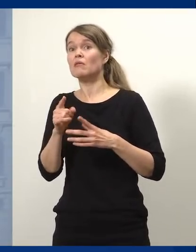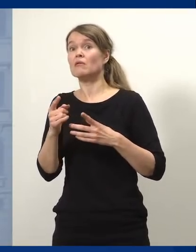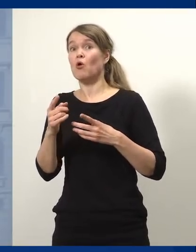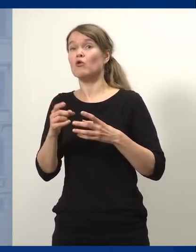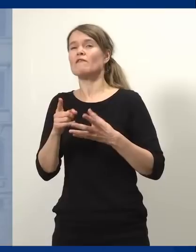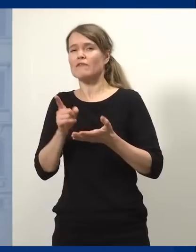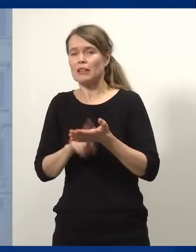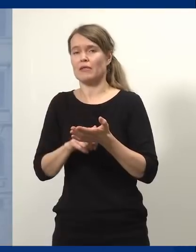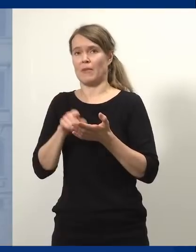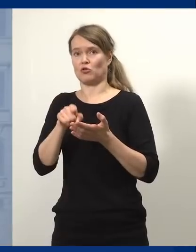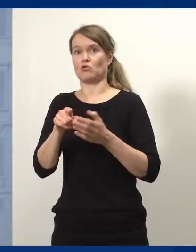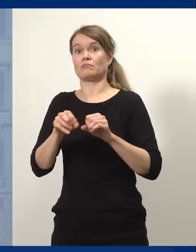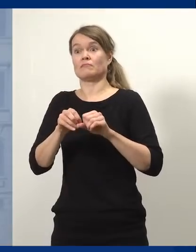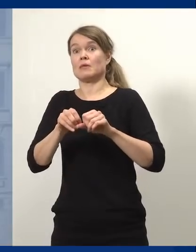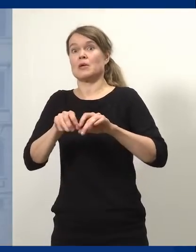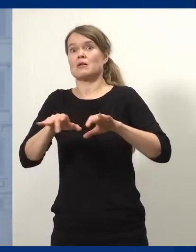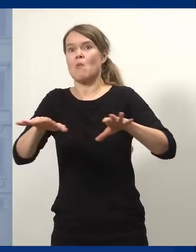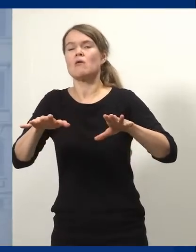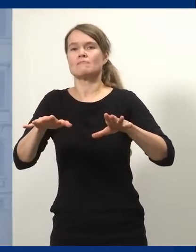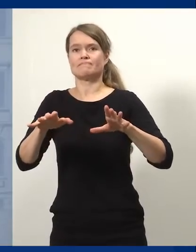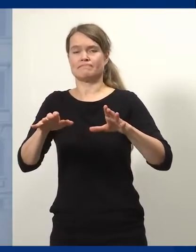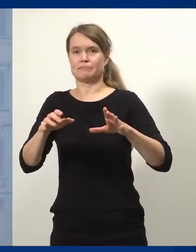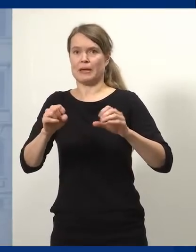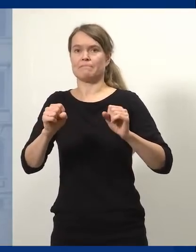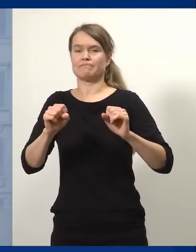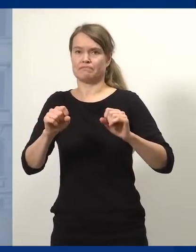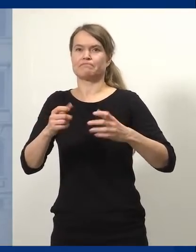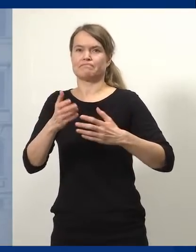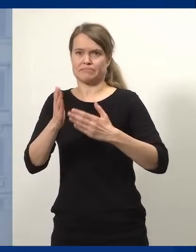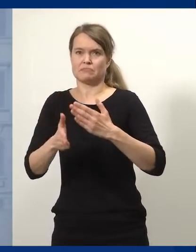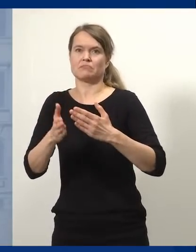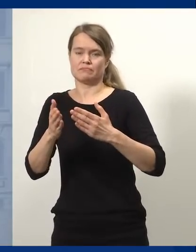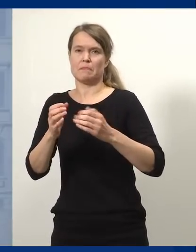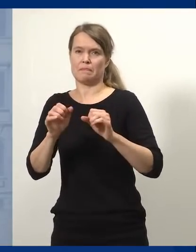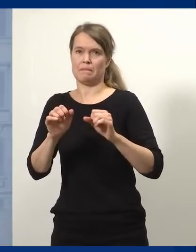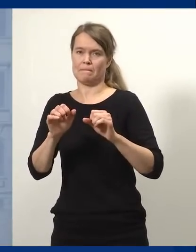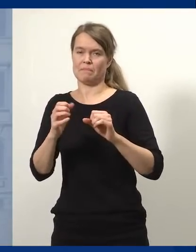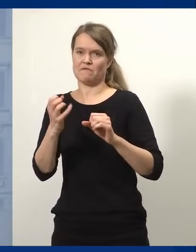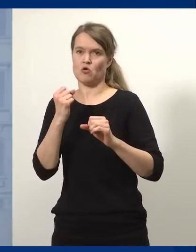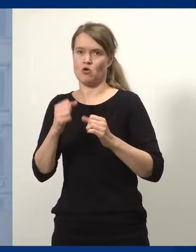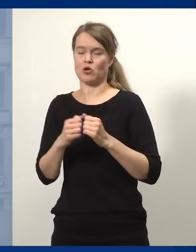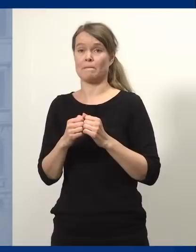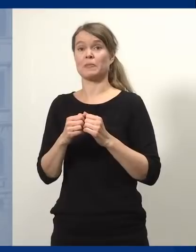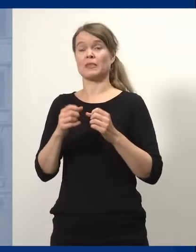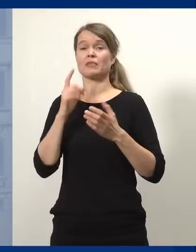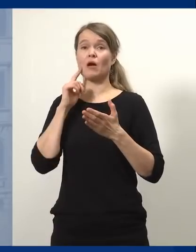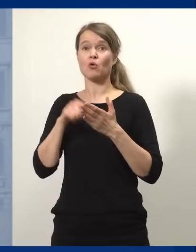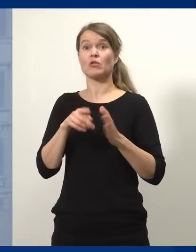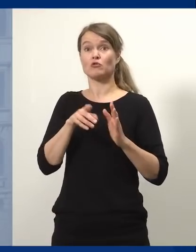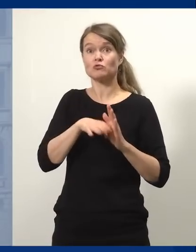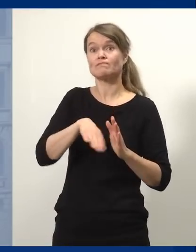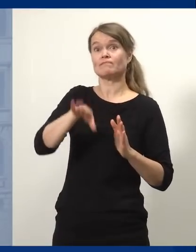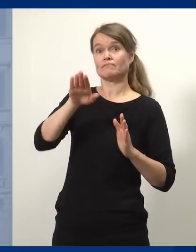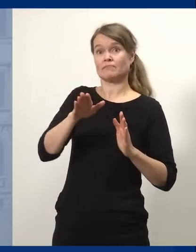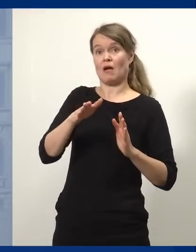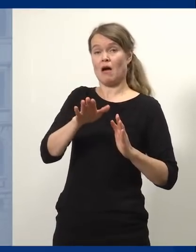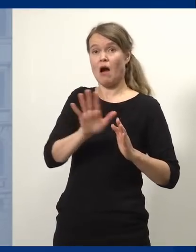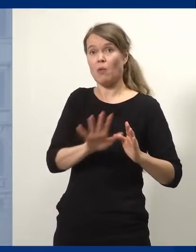kiihtymisen katkaisemiseksi, eli epidemian leviämis- ja kiihtymisalueilla.